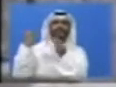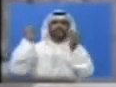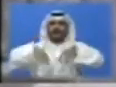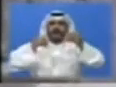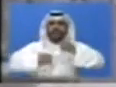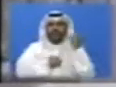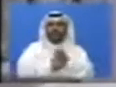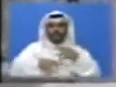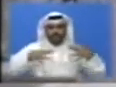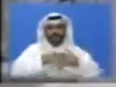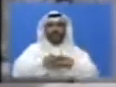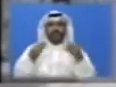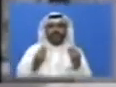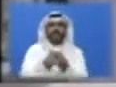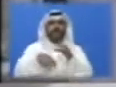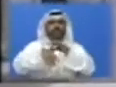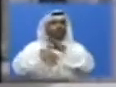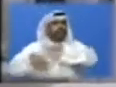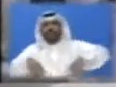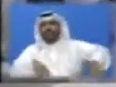الإنساني والتضامن البشري،